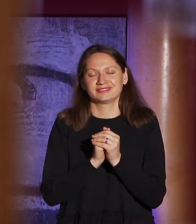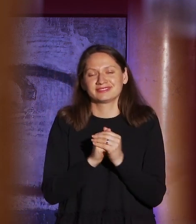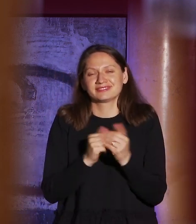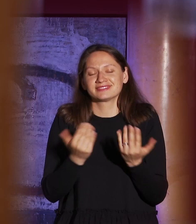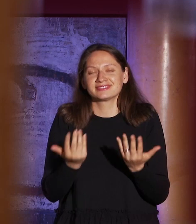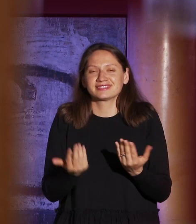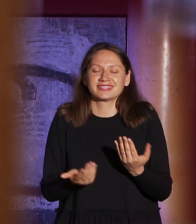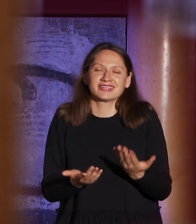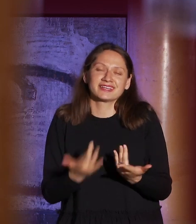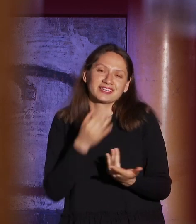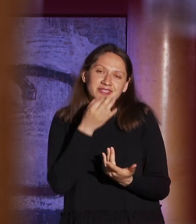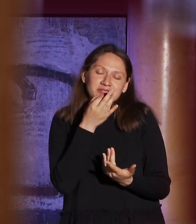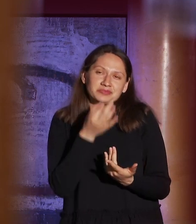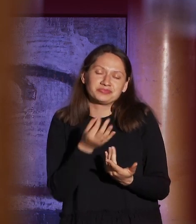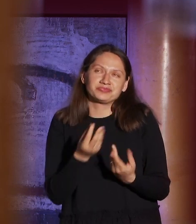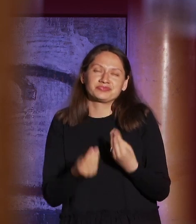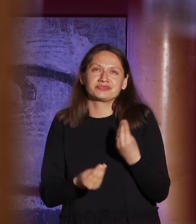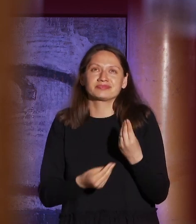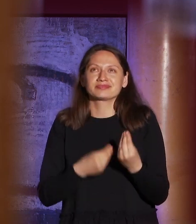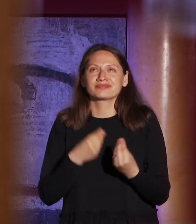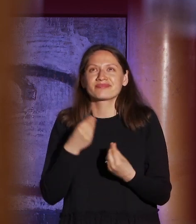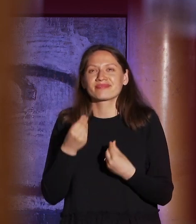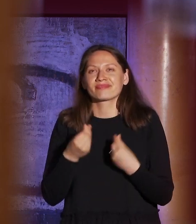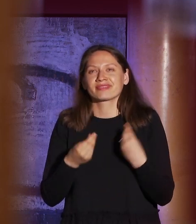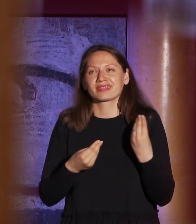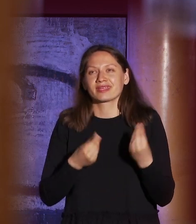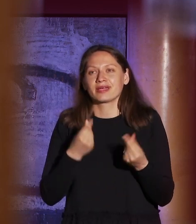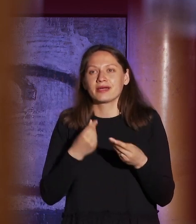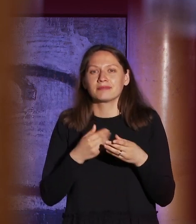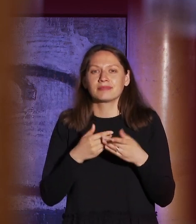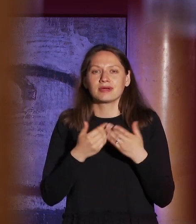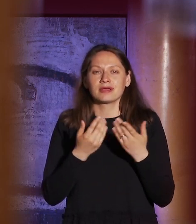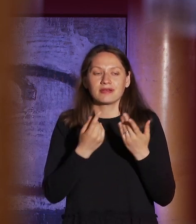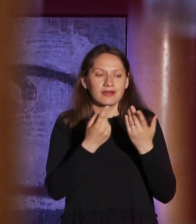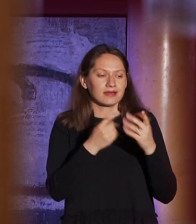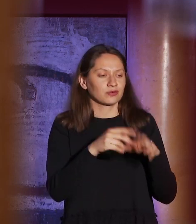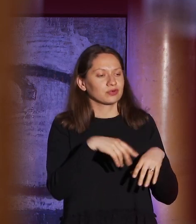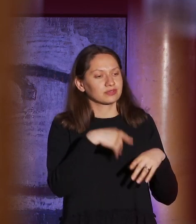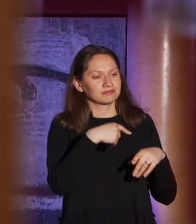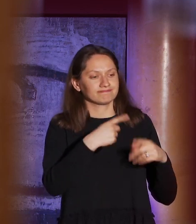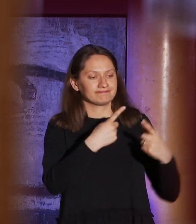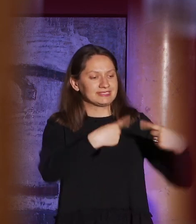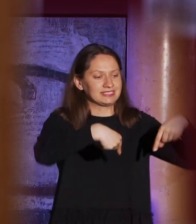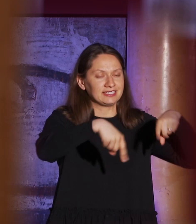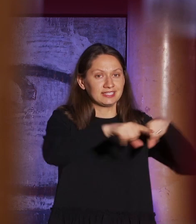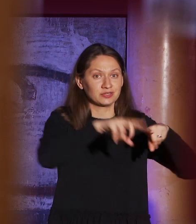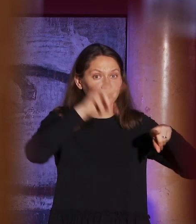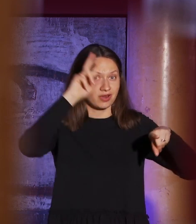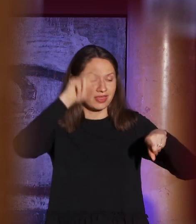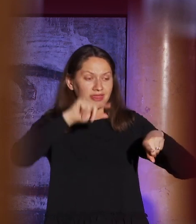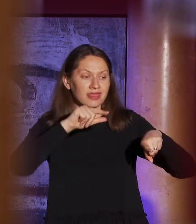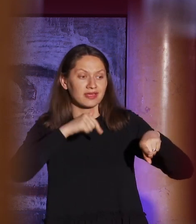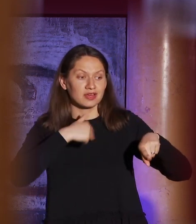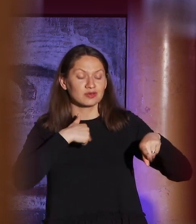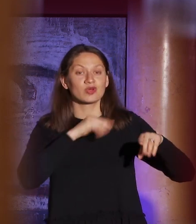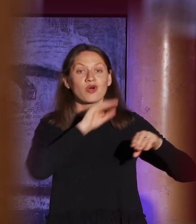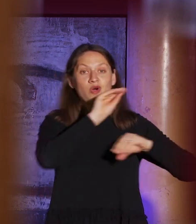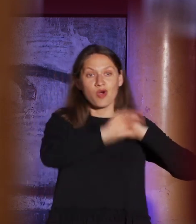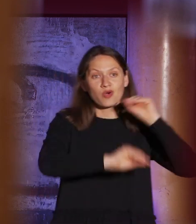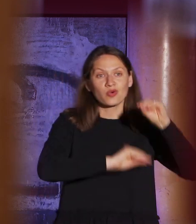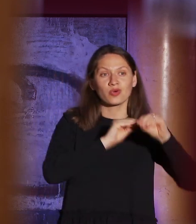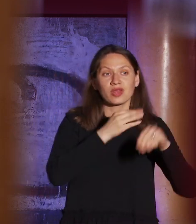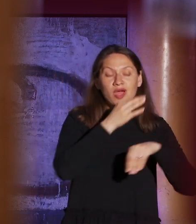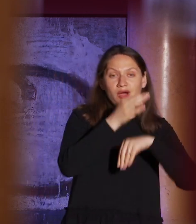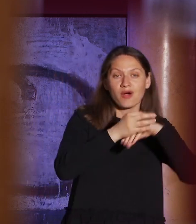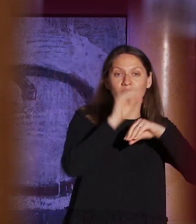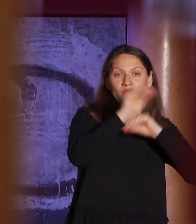atveriantis kažkokias nežinomas erdves. Ir kūrėjui tai ir yra turbūt va,